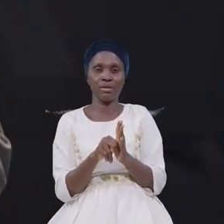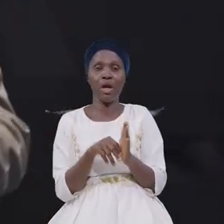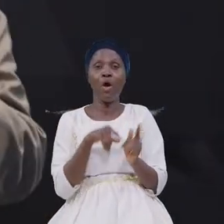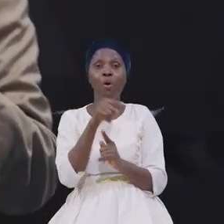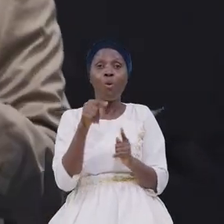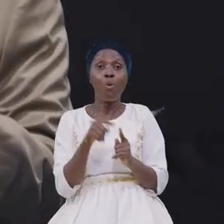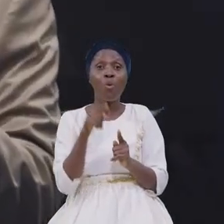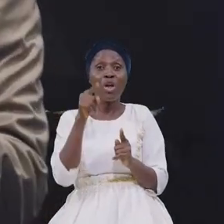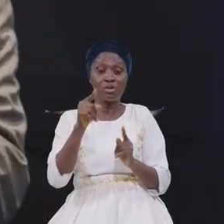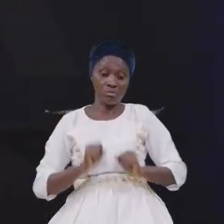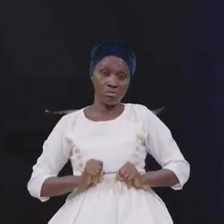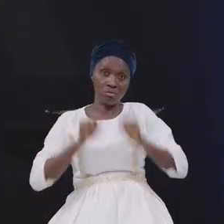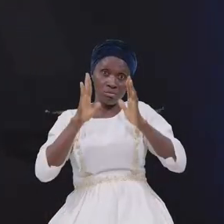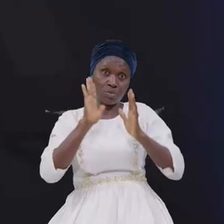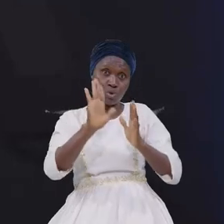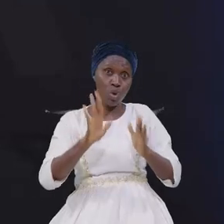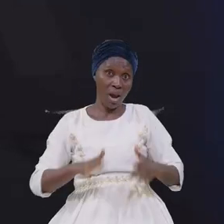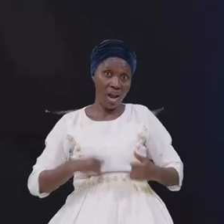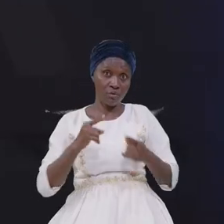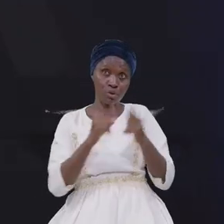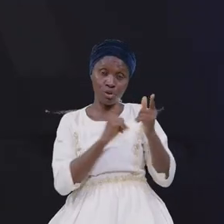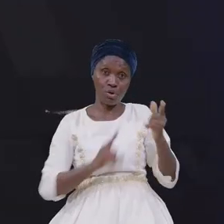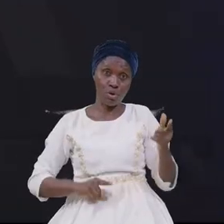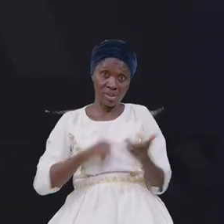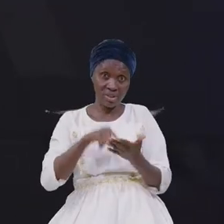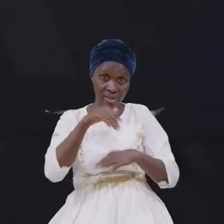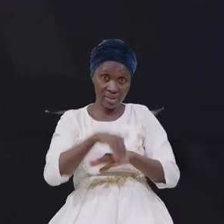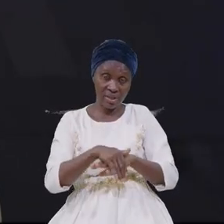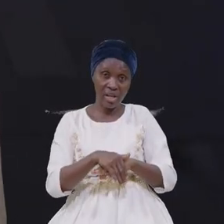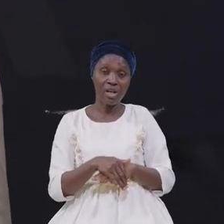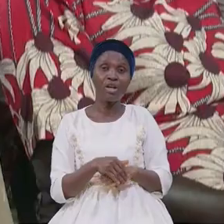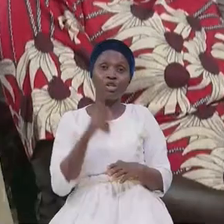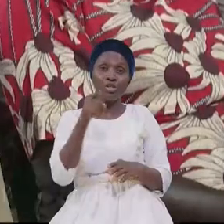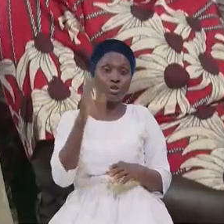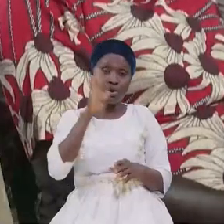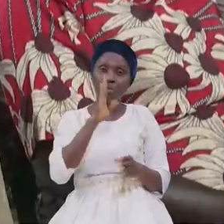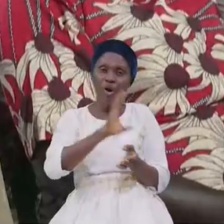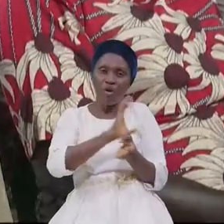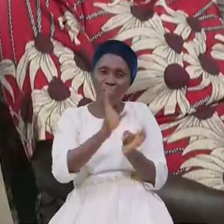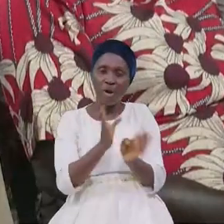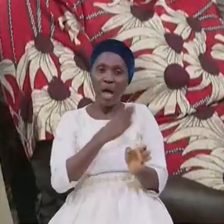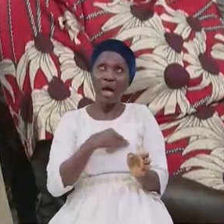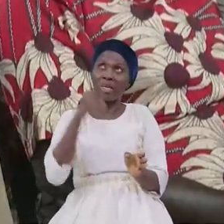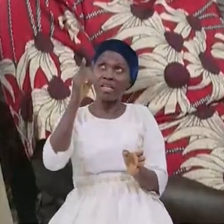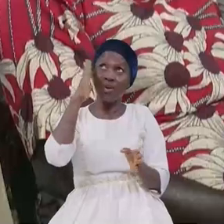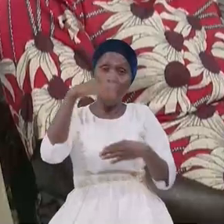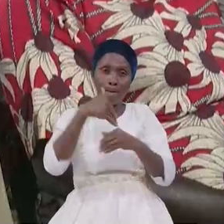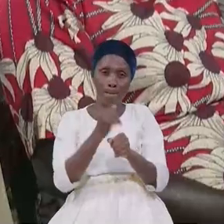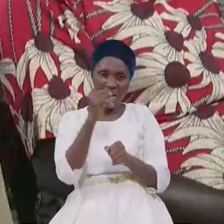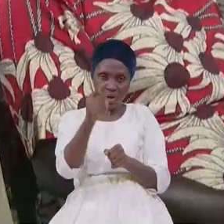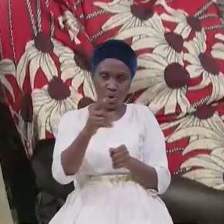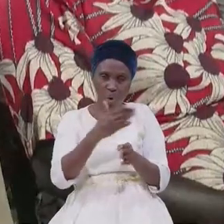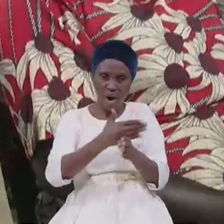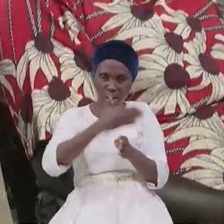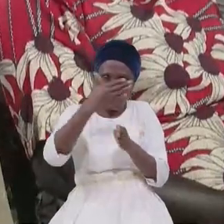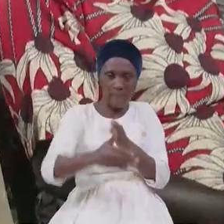votre vie au Seigneur ce soir, vous serez converti et il fera de vous au complet. Il